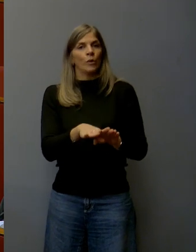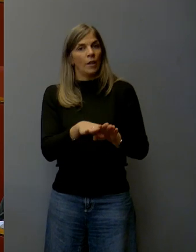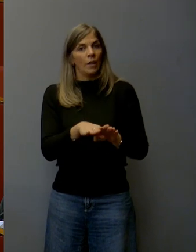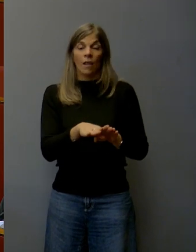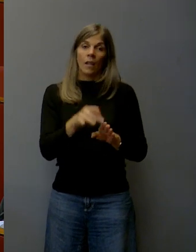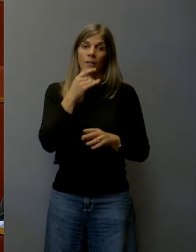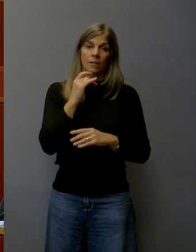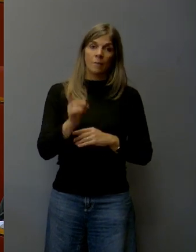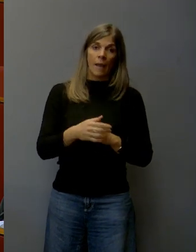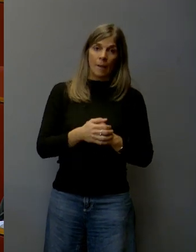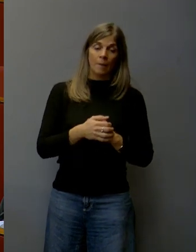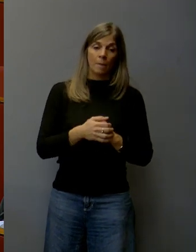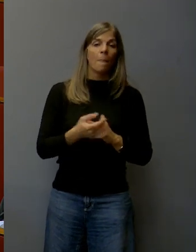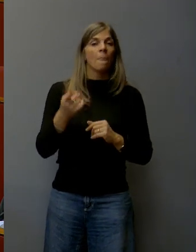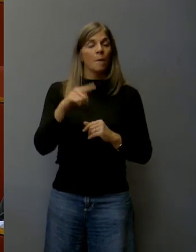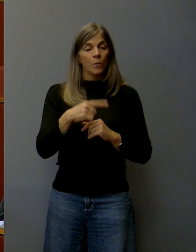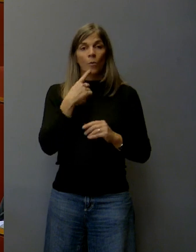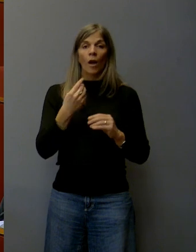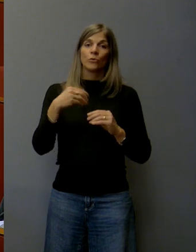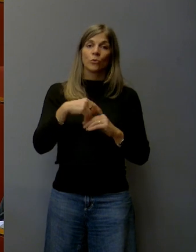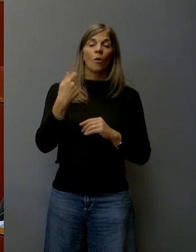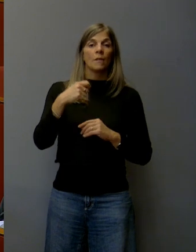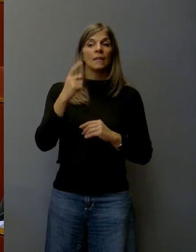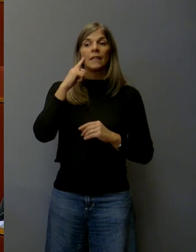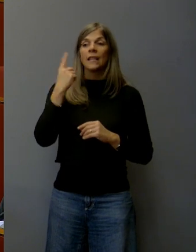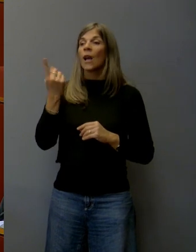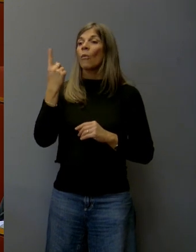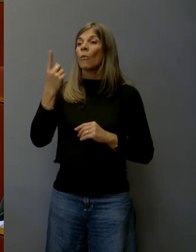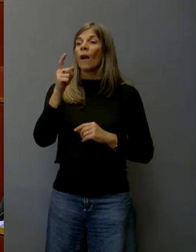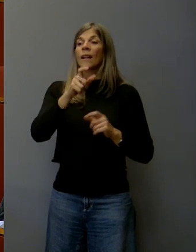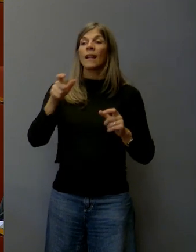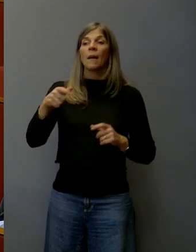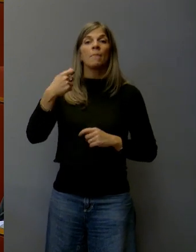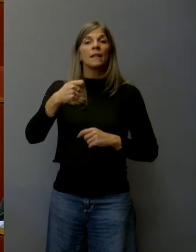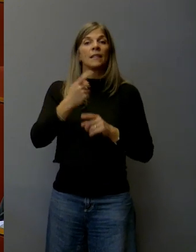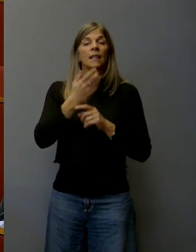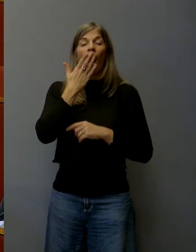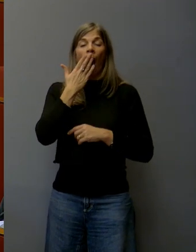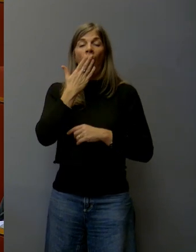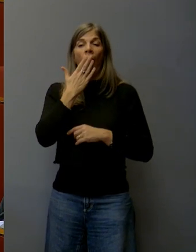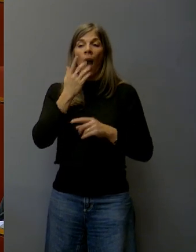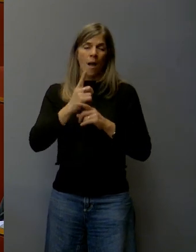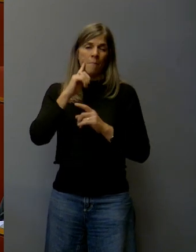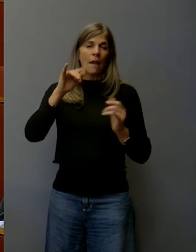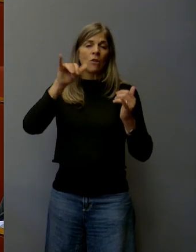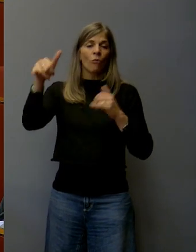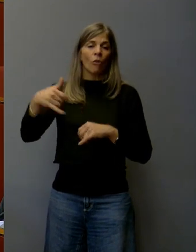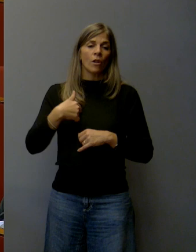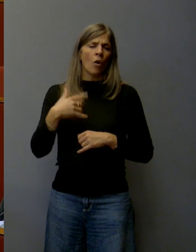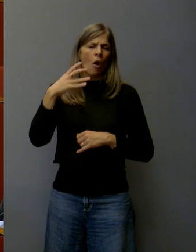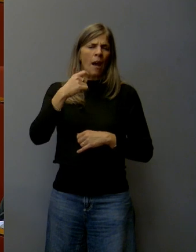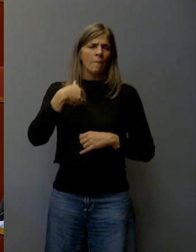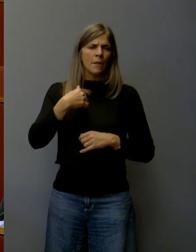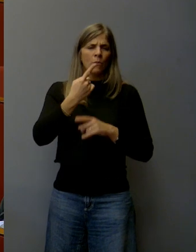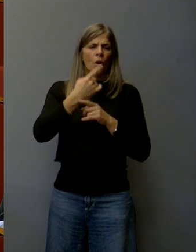e sottolineo presidente che se qualche consigliere deve sbadigliare magari va fuori perché capisco che il mio intervento non sia divertentissimo